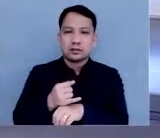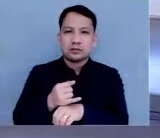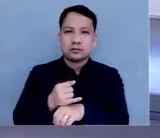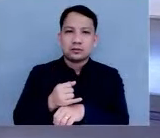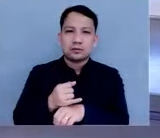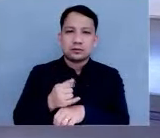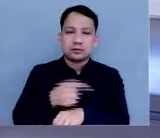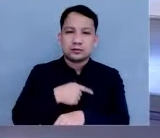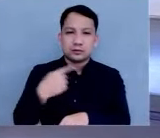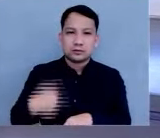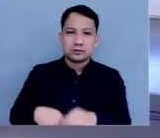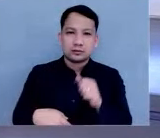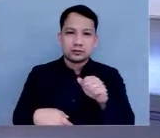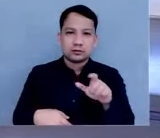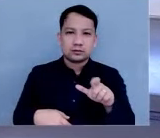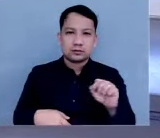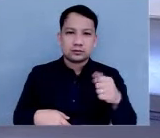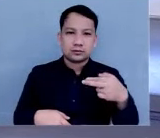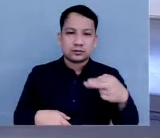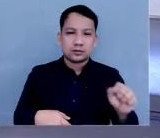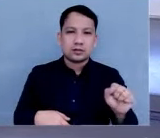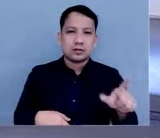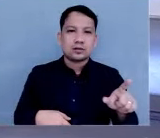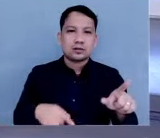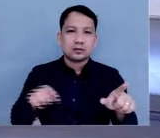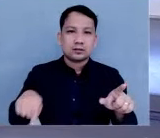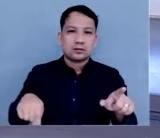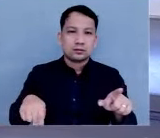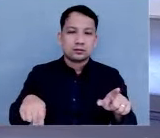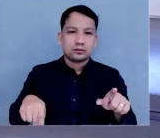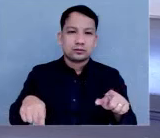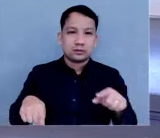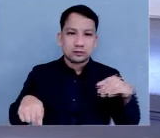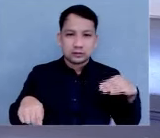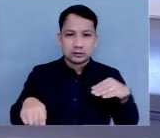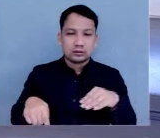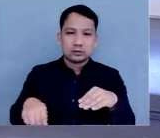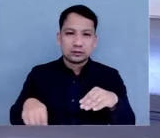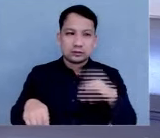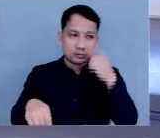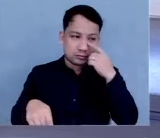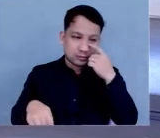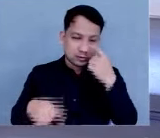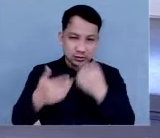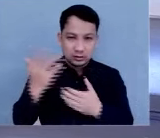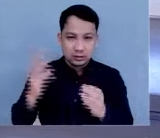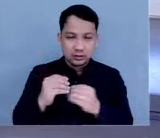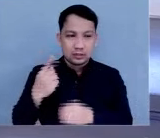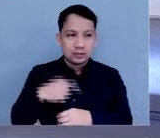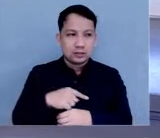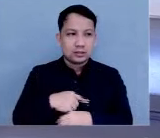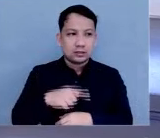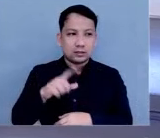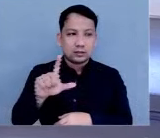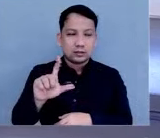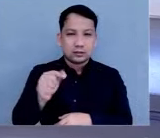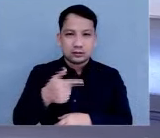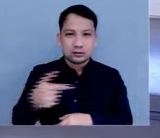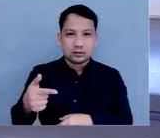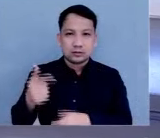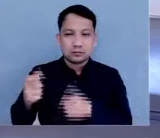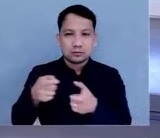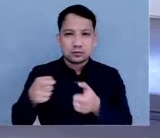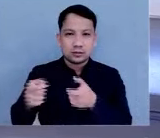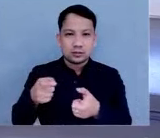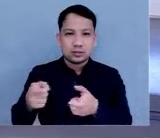ang Scarborough Shoal kasi iisa lang ang lagusan o pasukan sa kanyang mayaman na lagoon. Kung sino po may control ng